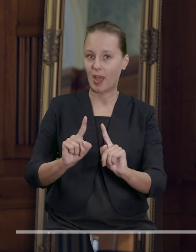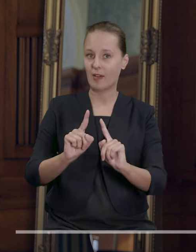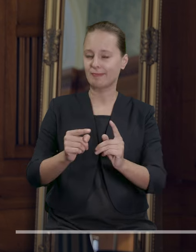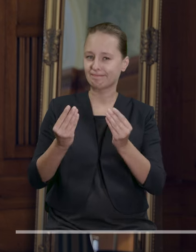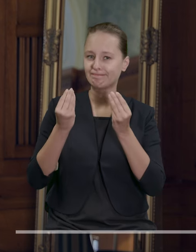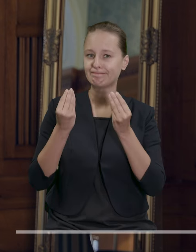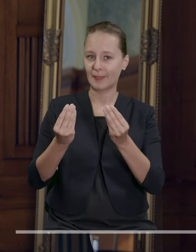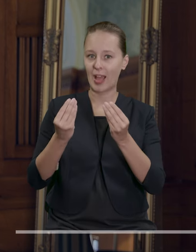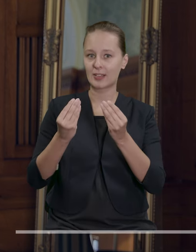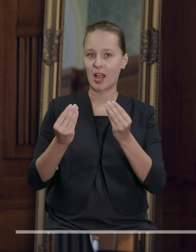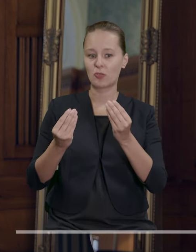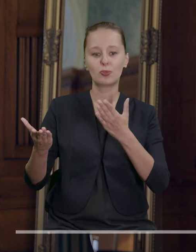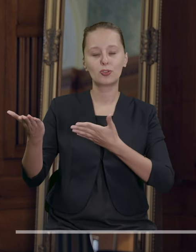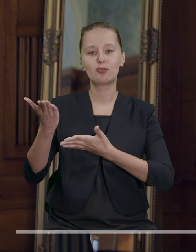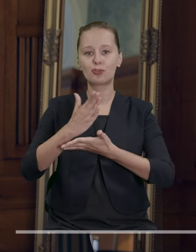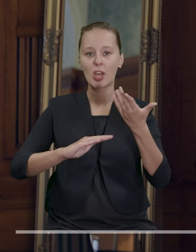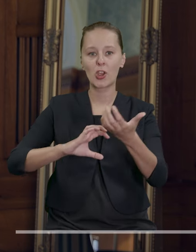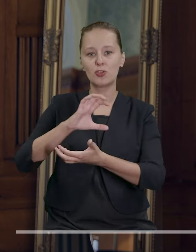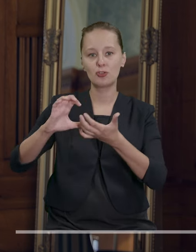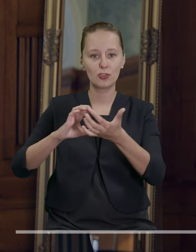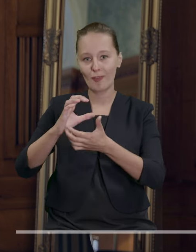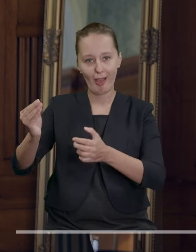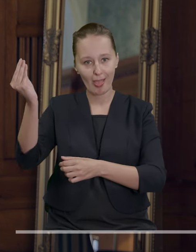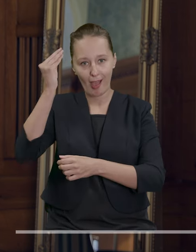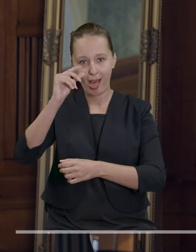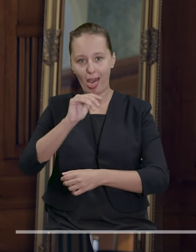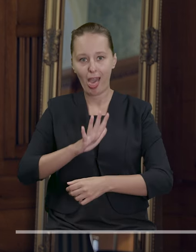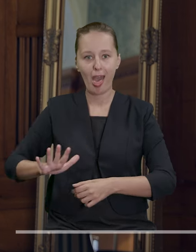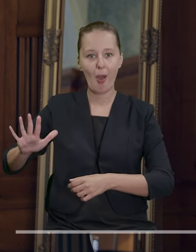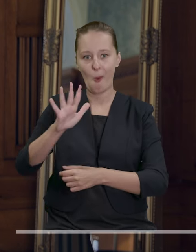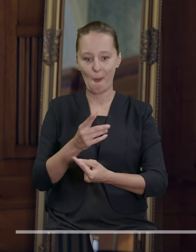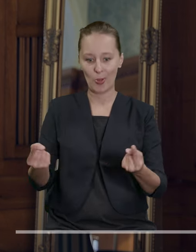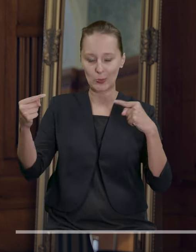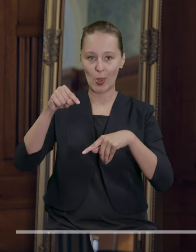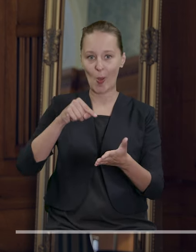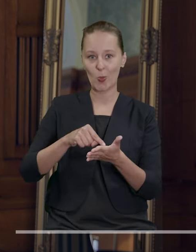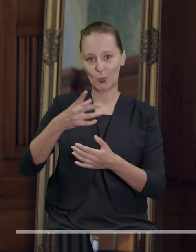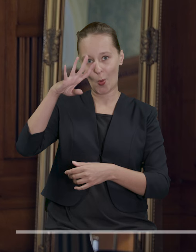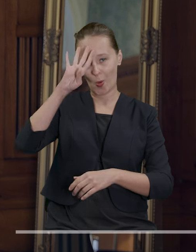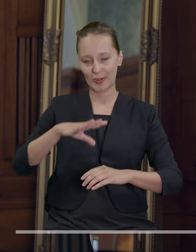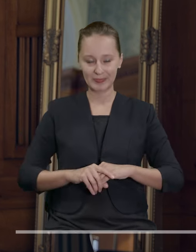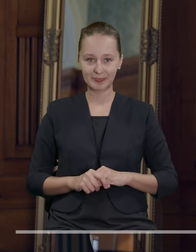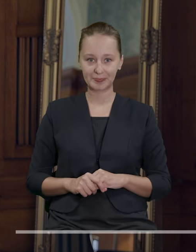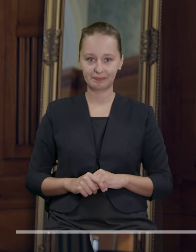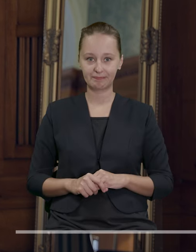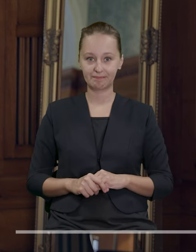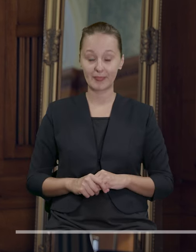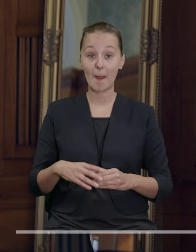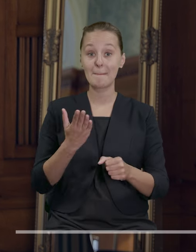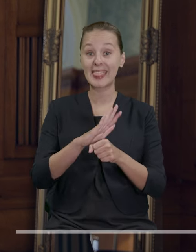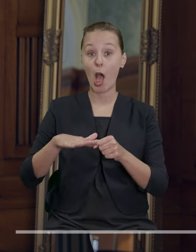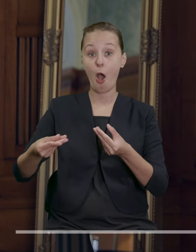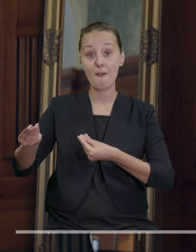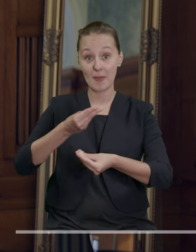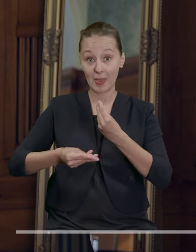naprawdę fantastyczną część świata akademickiego Europy. O wymianie międzynarodowej